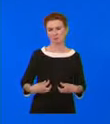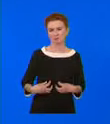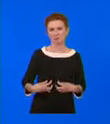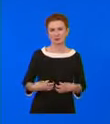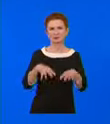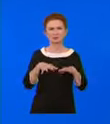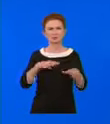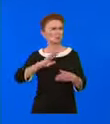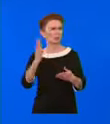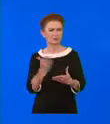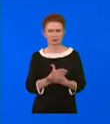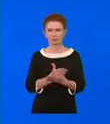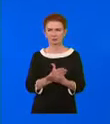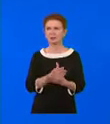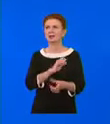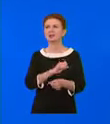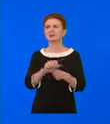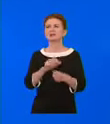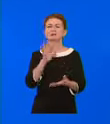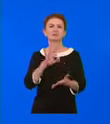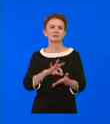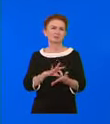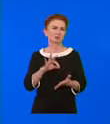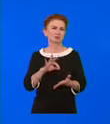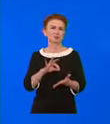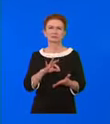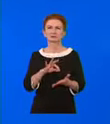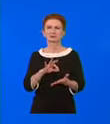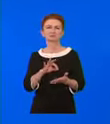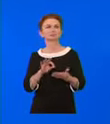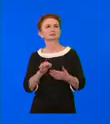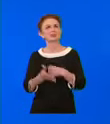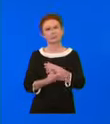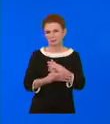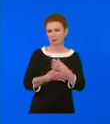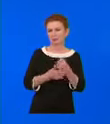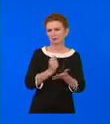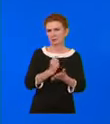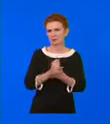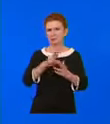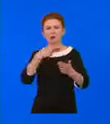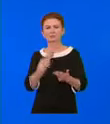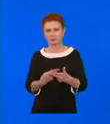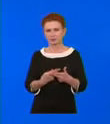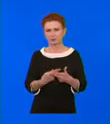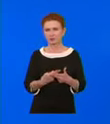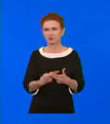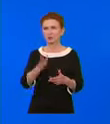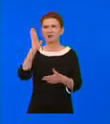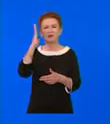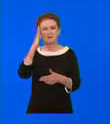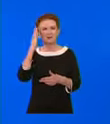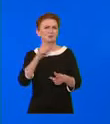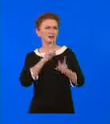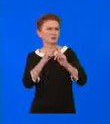wiele firm jest na pewno podstawową odpowiedzią, którą widzimy i wiem doskonale, bo rozmawiam z premierami z